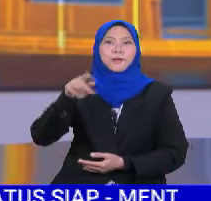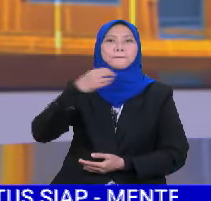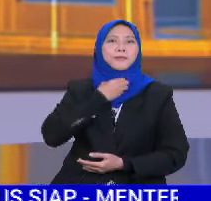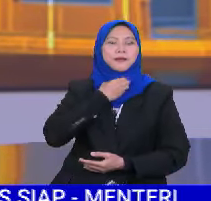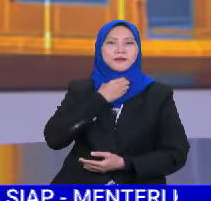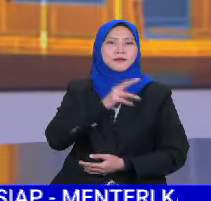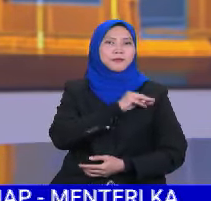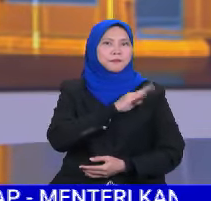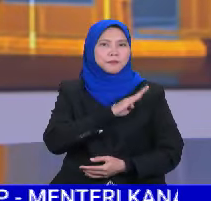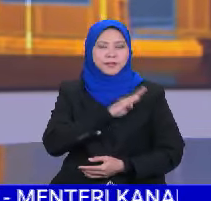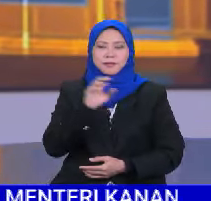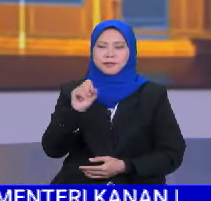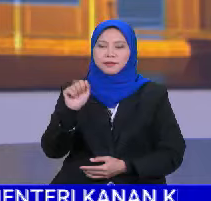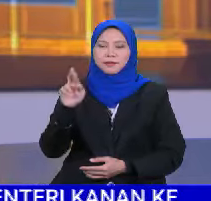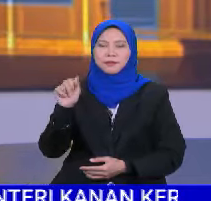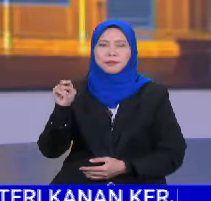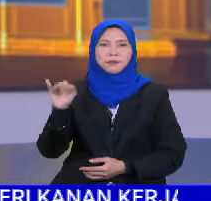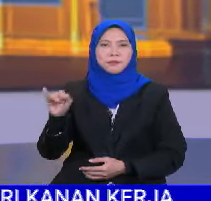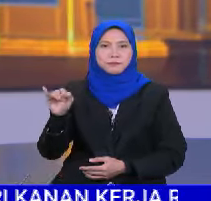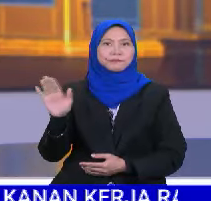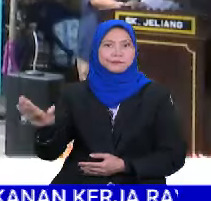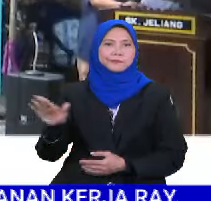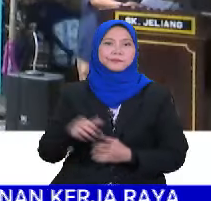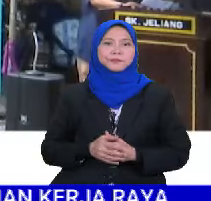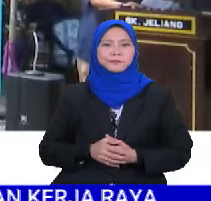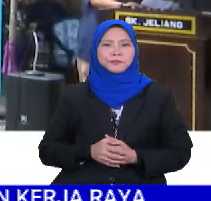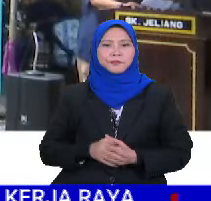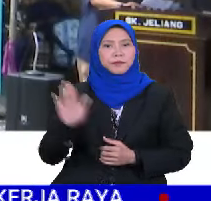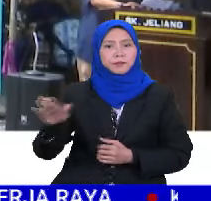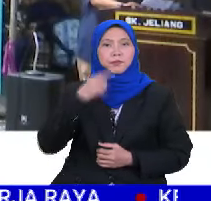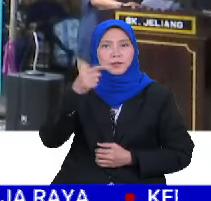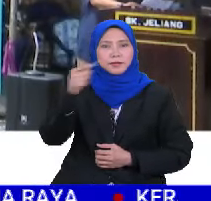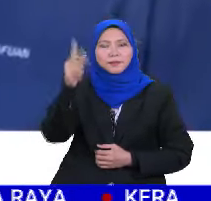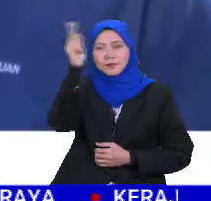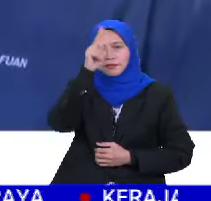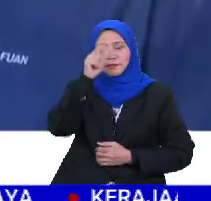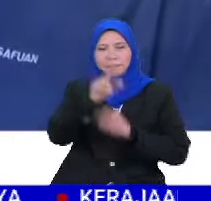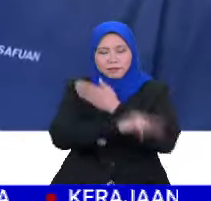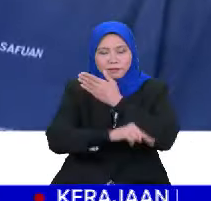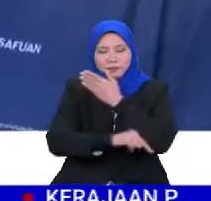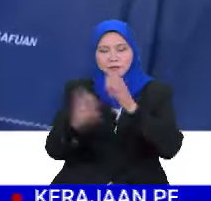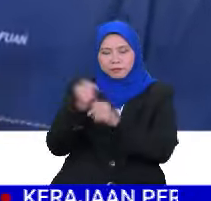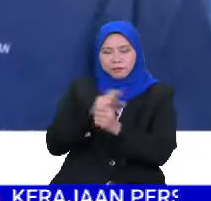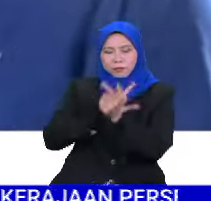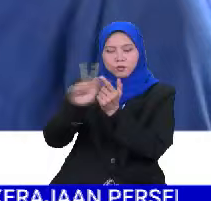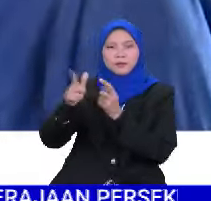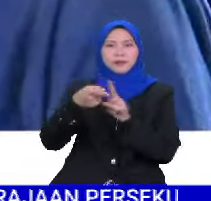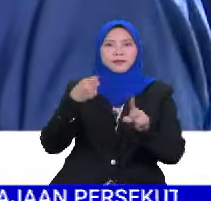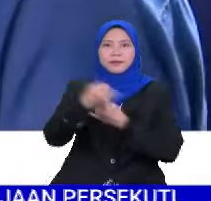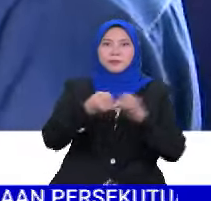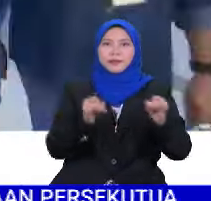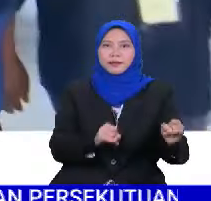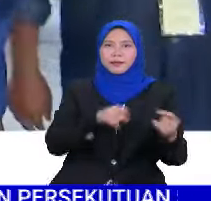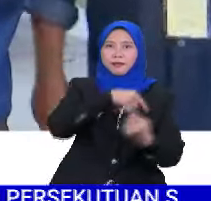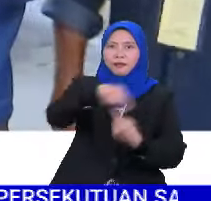menyesal Datuk Sri saranani Muhammad SAW Hai Pyar Ka cecak janibi telah mendapatkan kelulusan jabatan alam